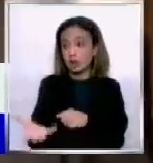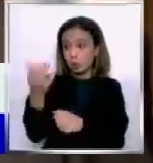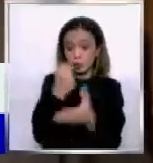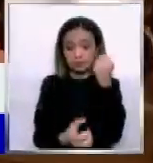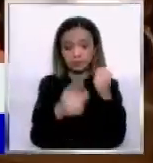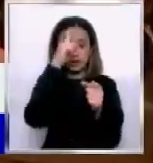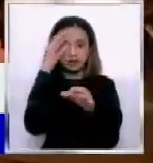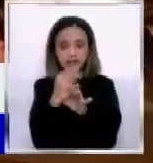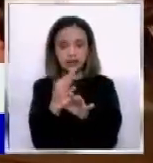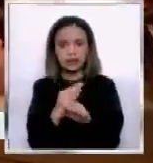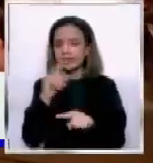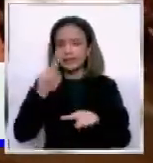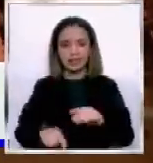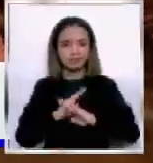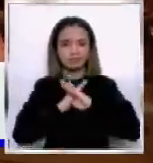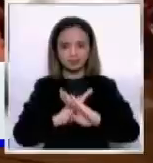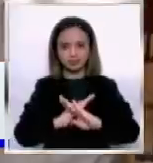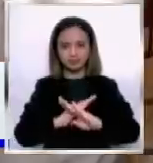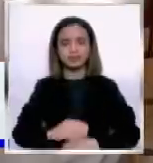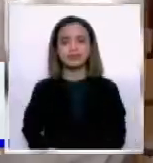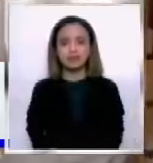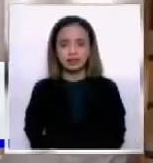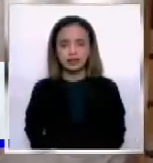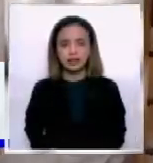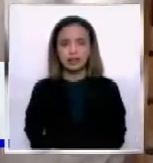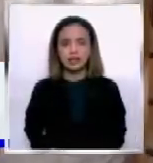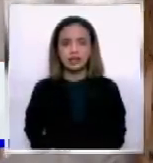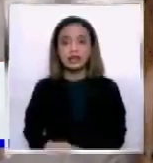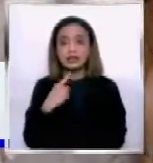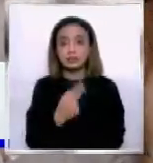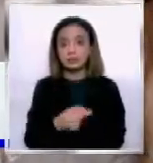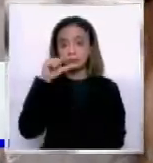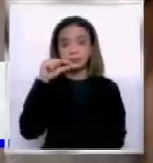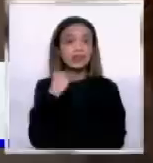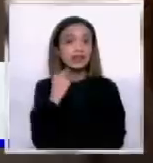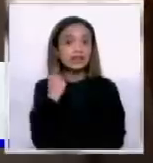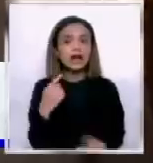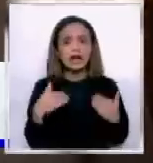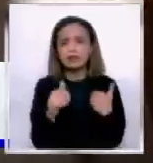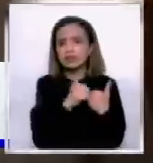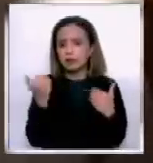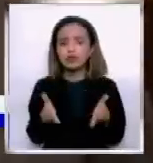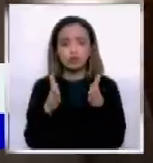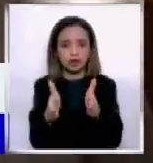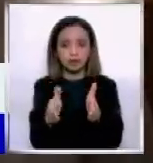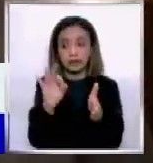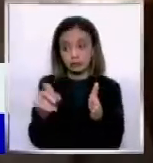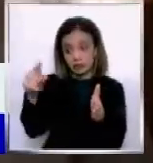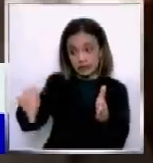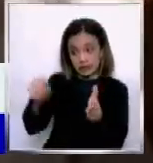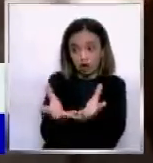sila mapipigil. Paalala ni Father Tolentino, may iba pa namang paraan ng pagsasakripisyo ngayong Holy Week. Kung gusto naman nila,